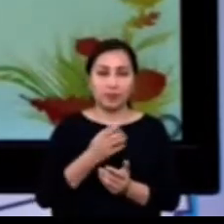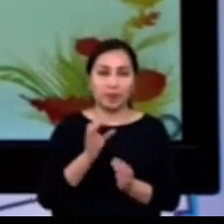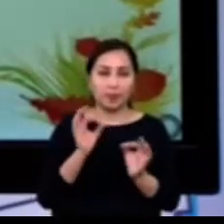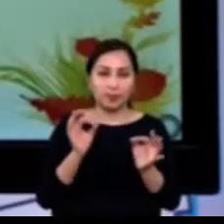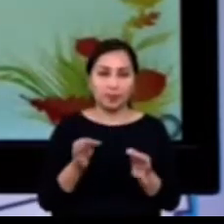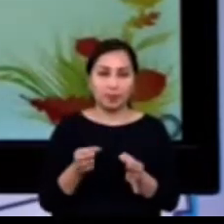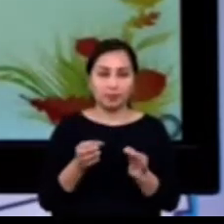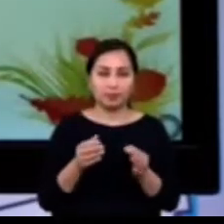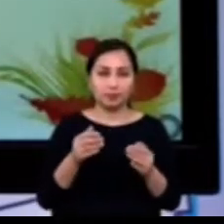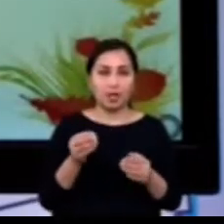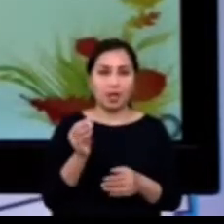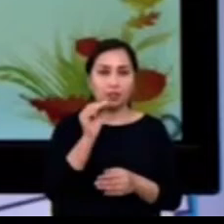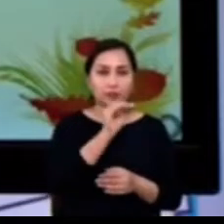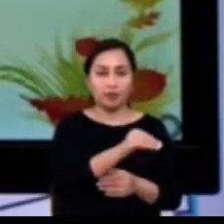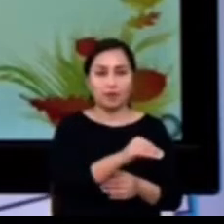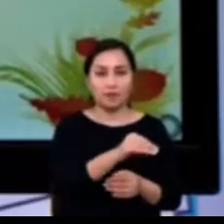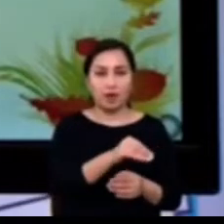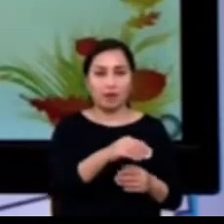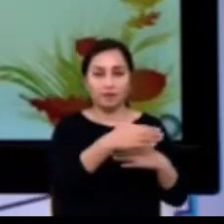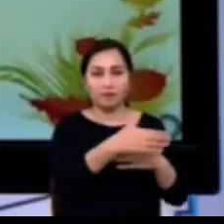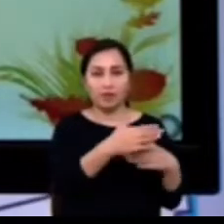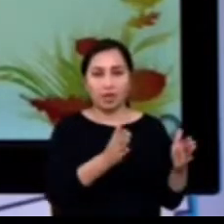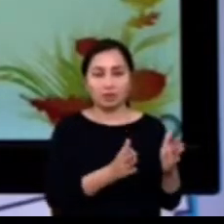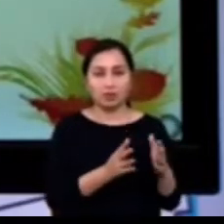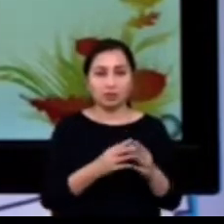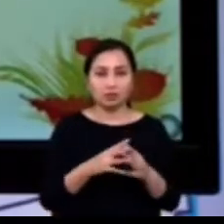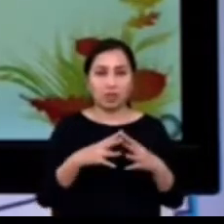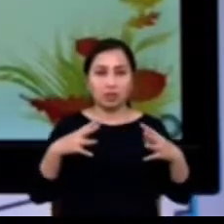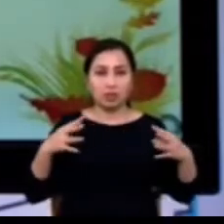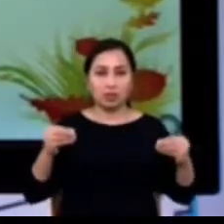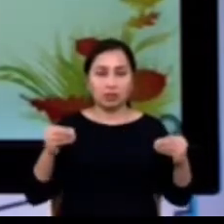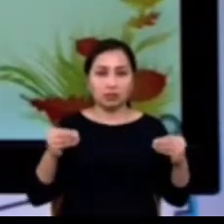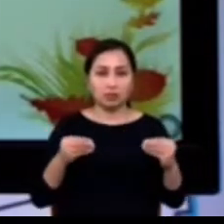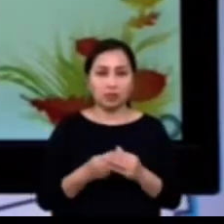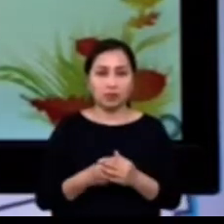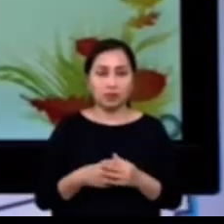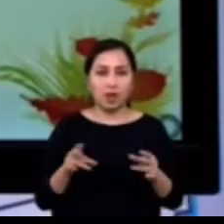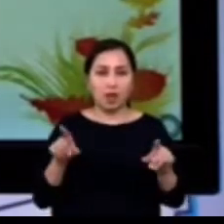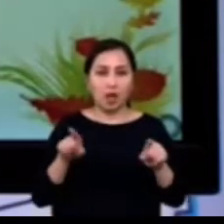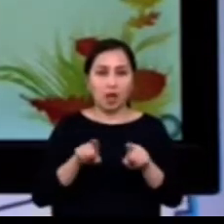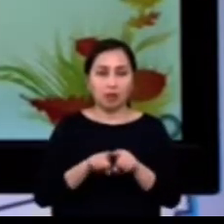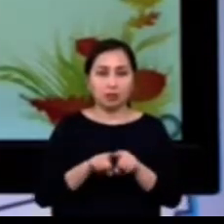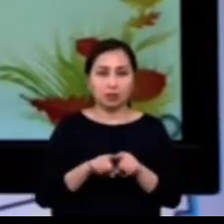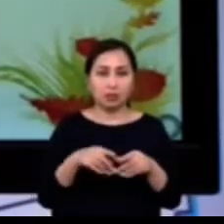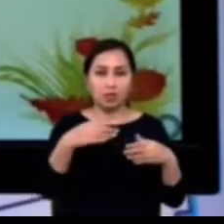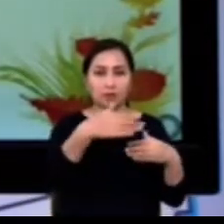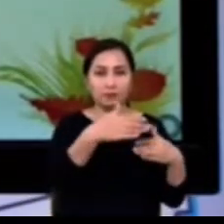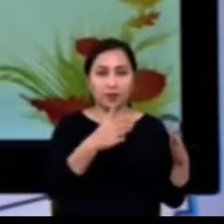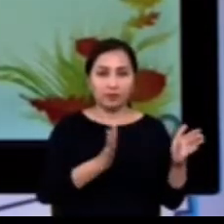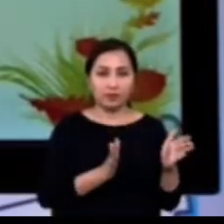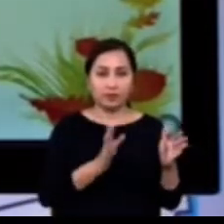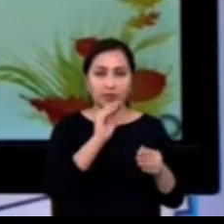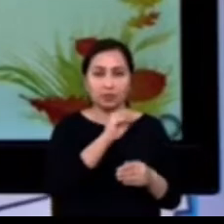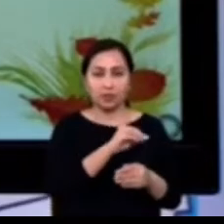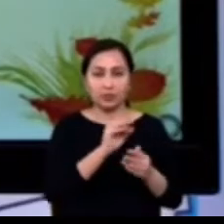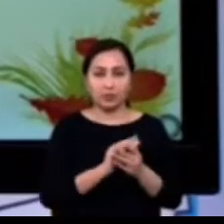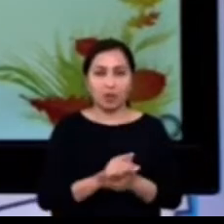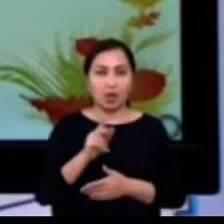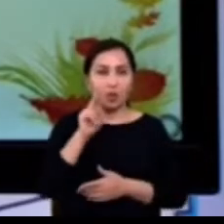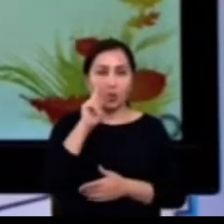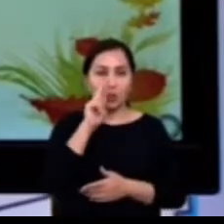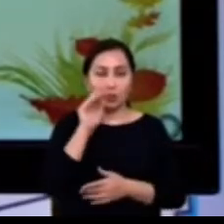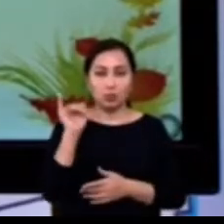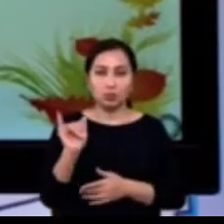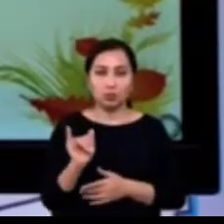Правильно, мы отправляем его в ящик. Баклажан? Тоже в ящик. А грушу